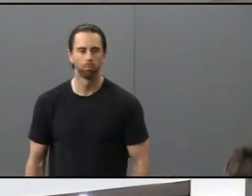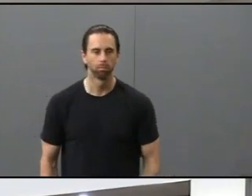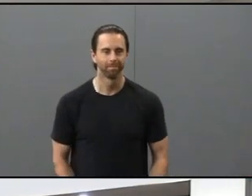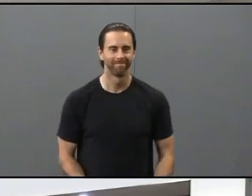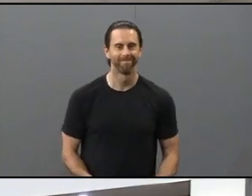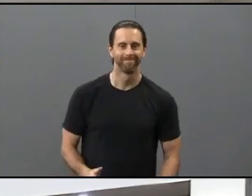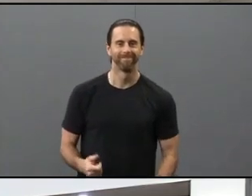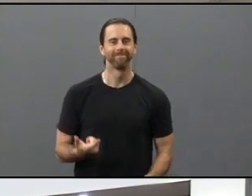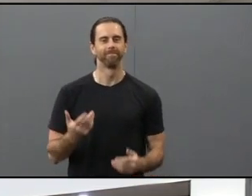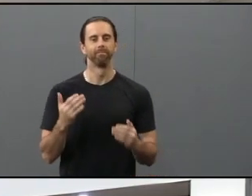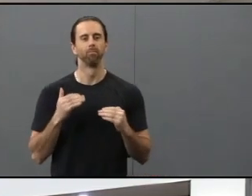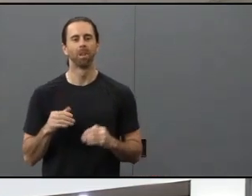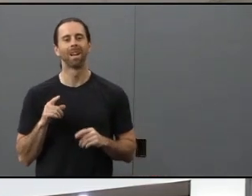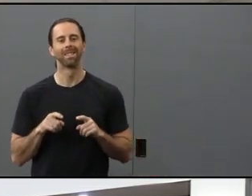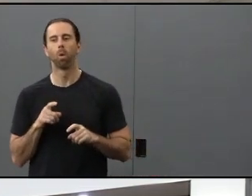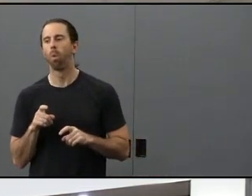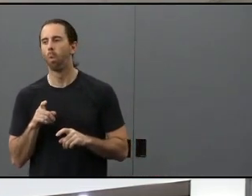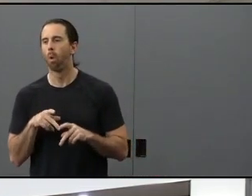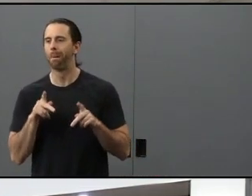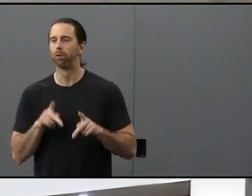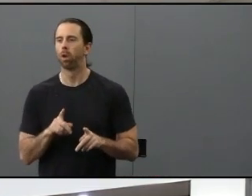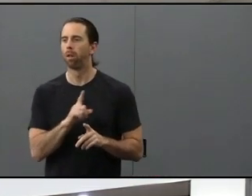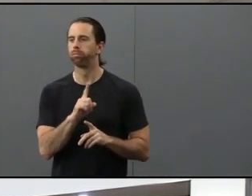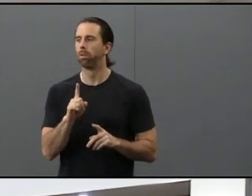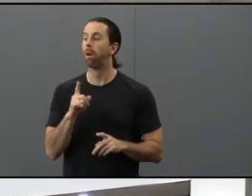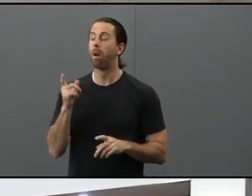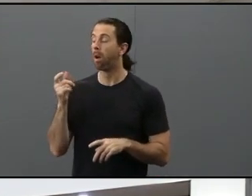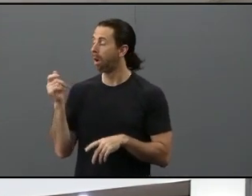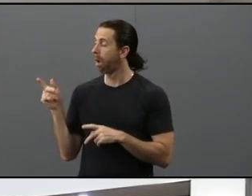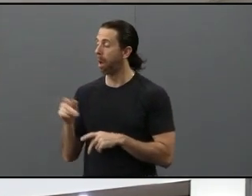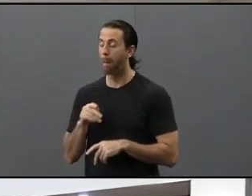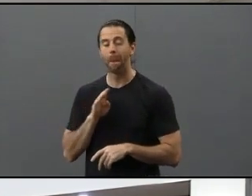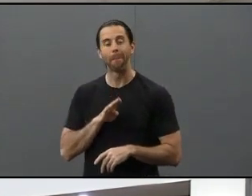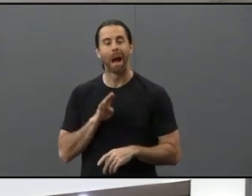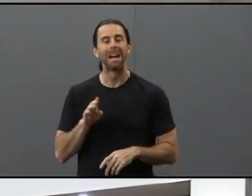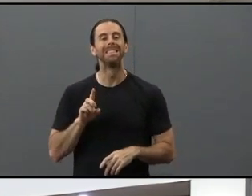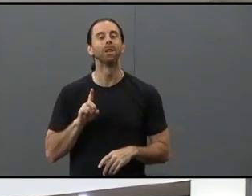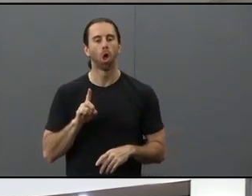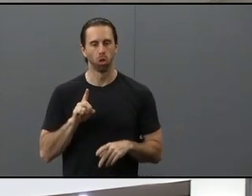en personne donc premier intervenant madame Barbara Dion